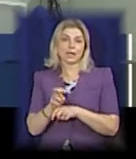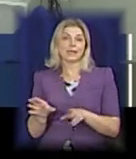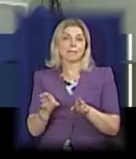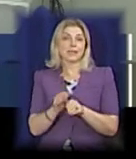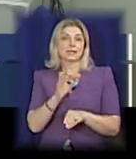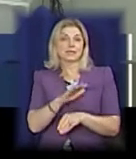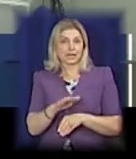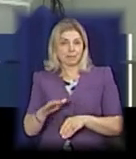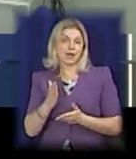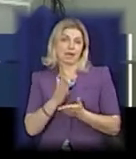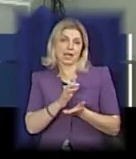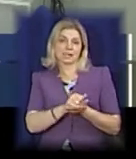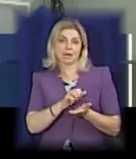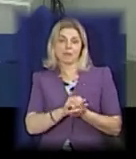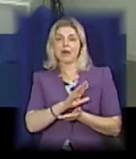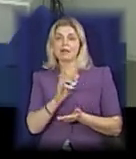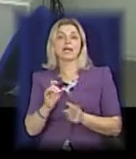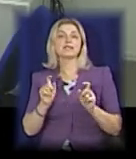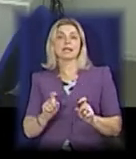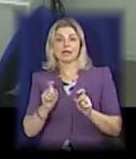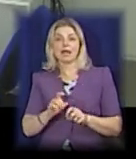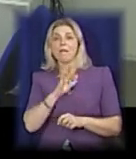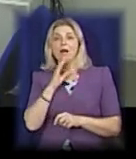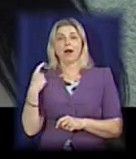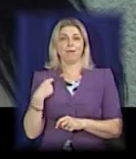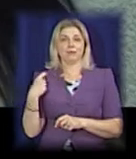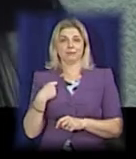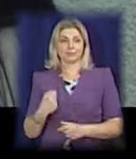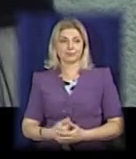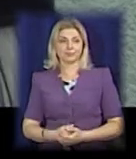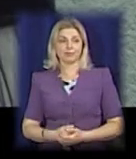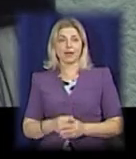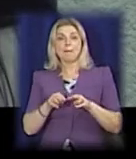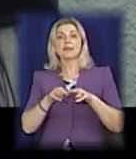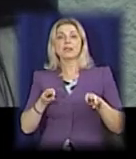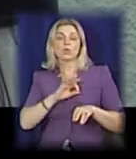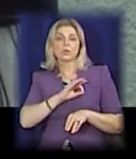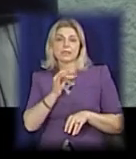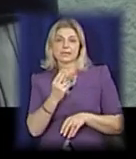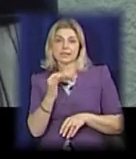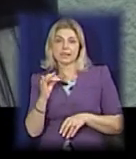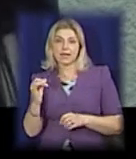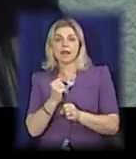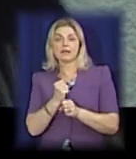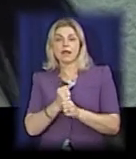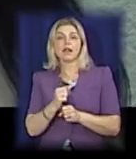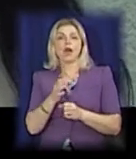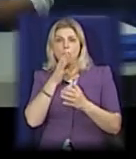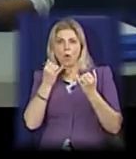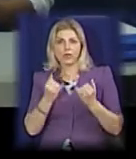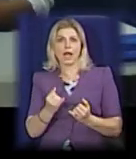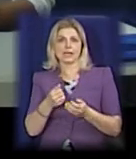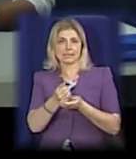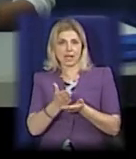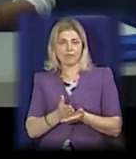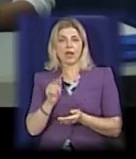є чим зайнятися, а не сидіти на мамі і смикати маму з усіх сторін. Міністерством юстиції розробляються і онлайн-сервіси. Ними